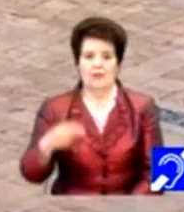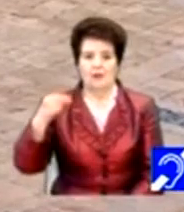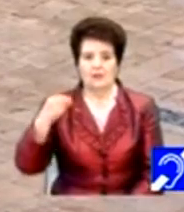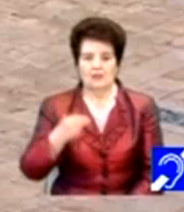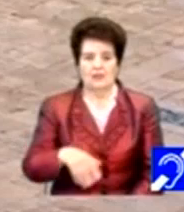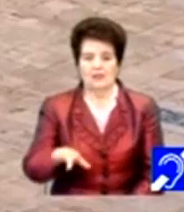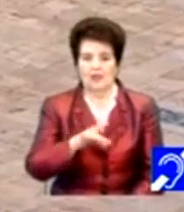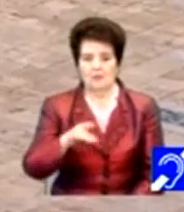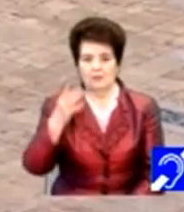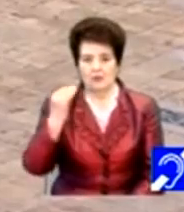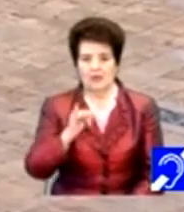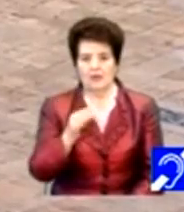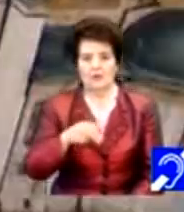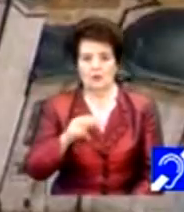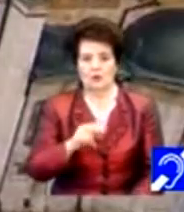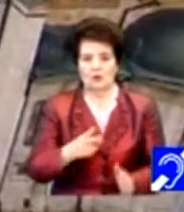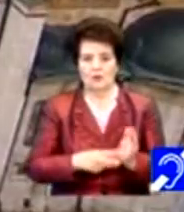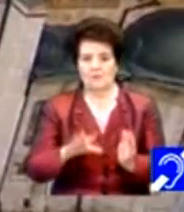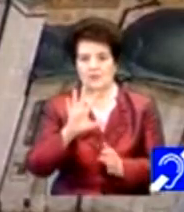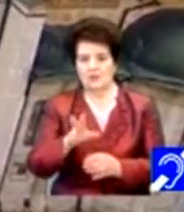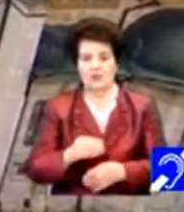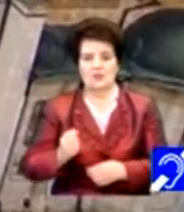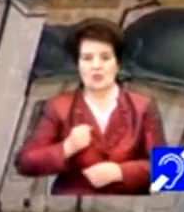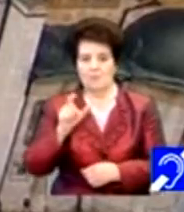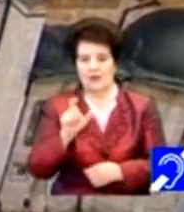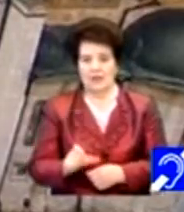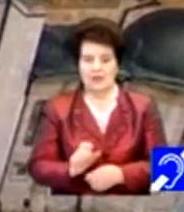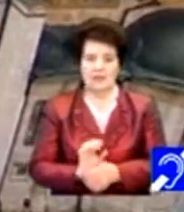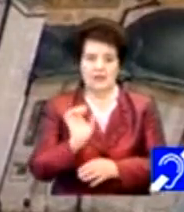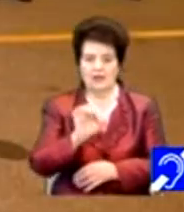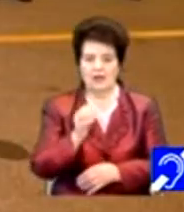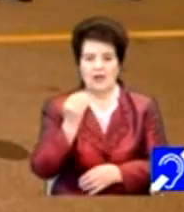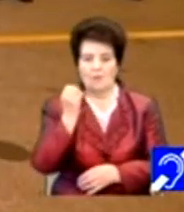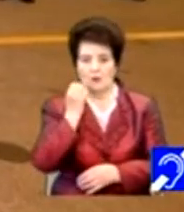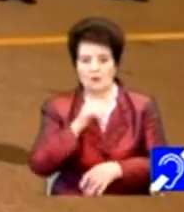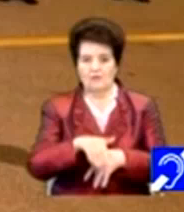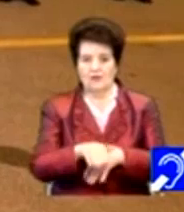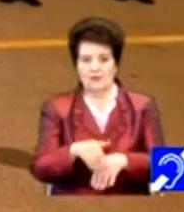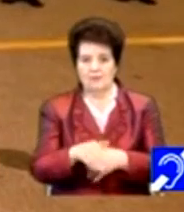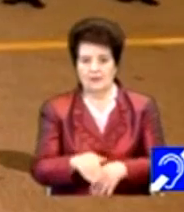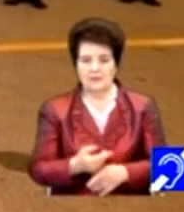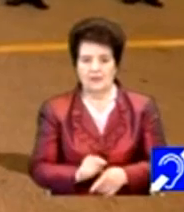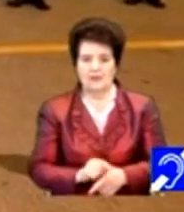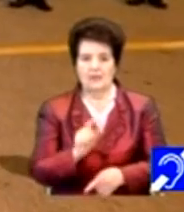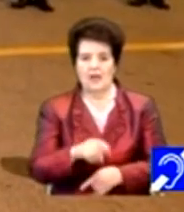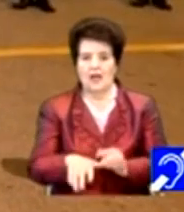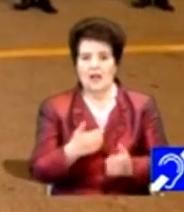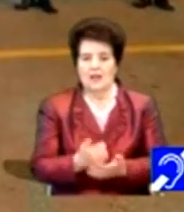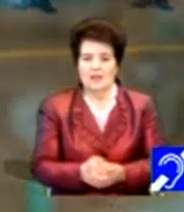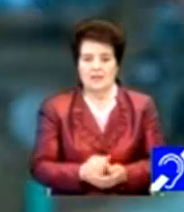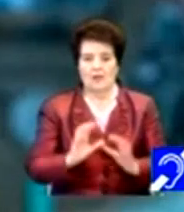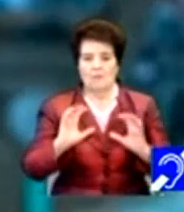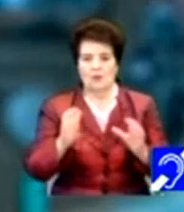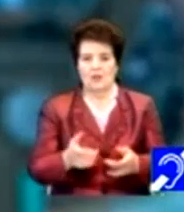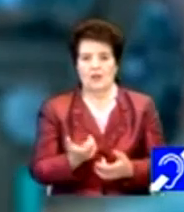Președintele Republicii Moldova, Igor Dodon, a trimis 75 de militari basarabeni la parada de la Moscova, deși Federația Rusă este printre lideri mondiali la numărul